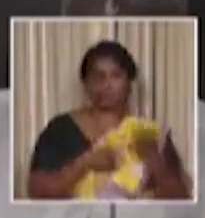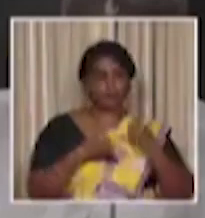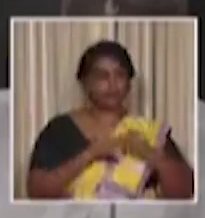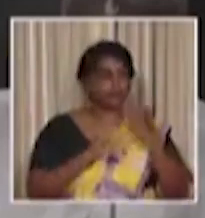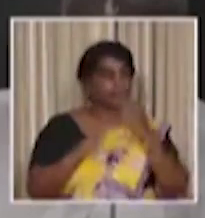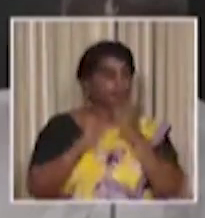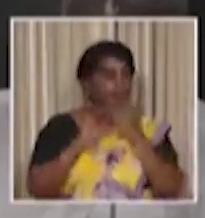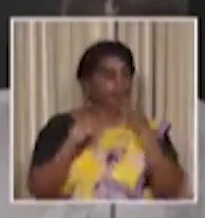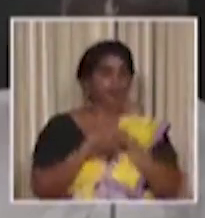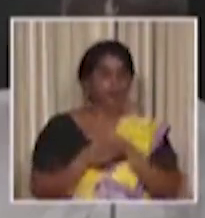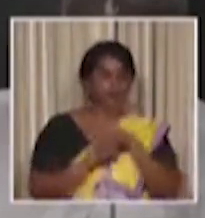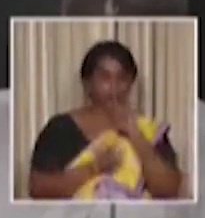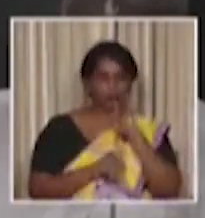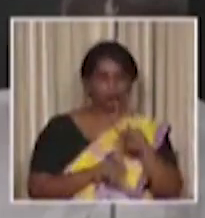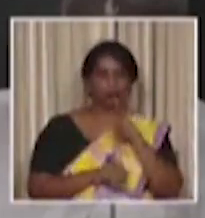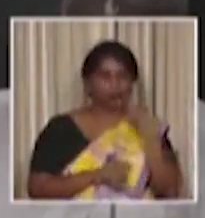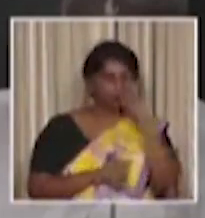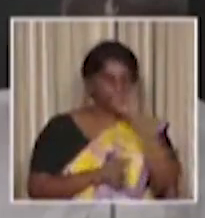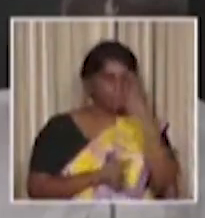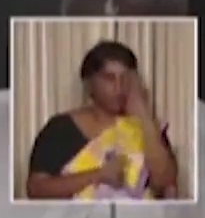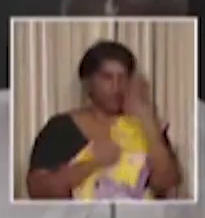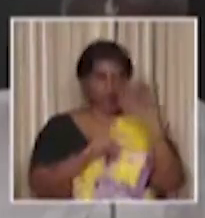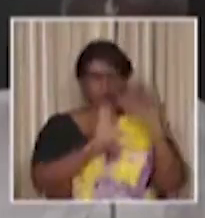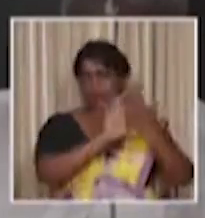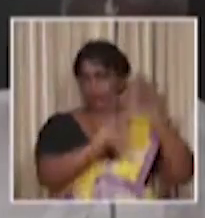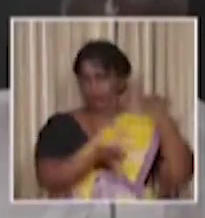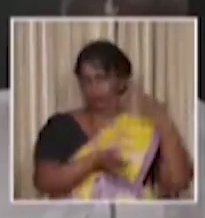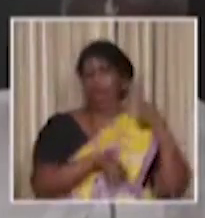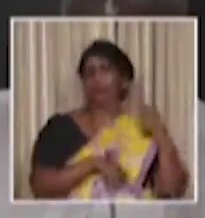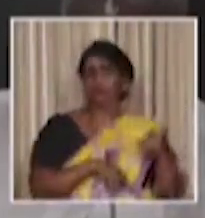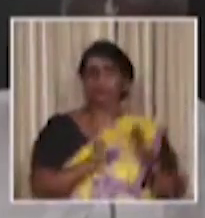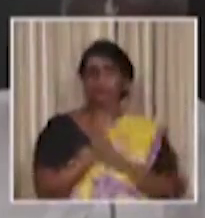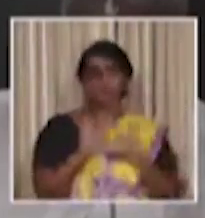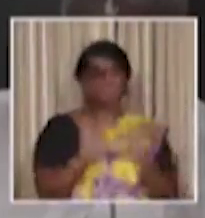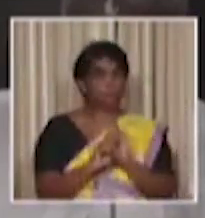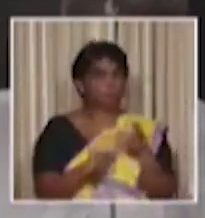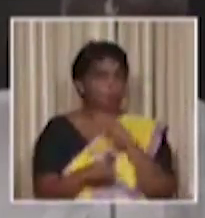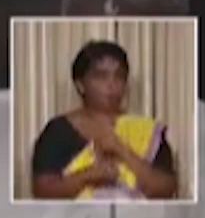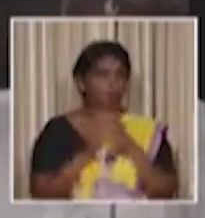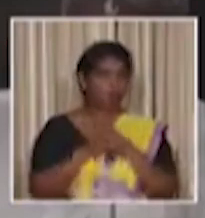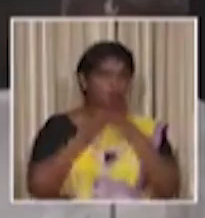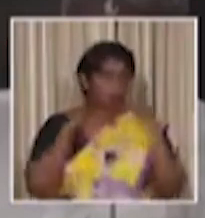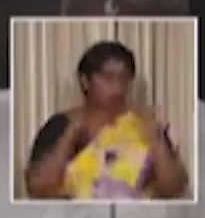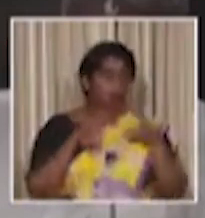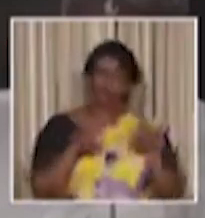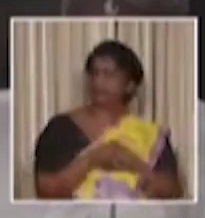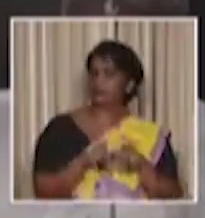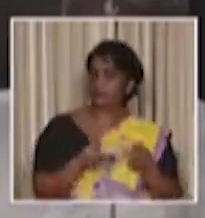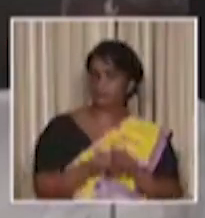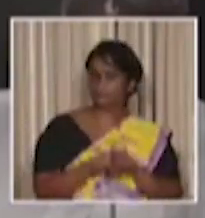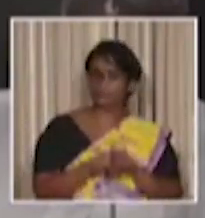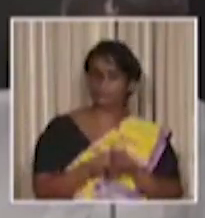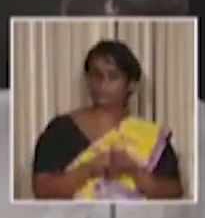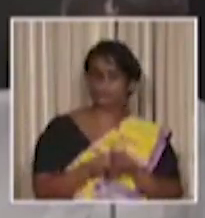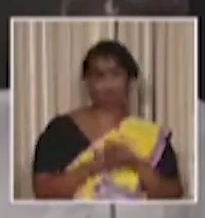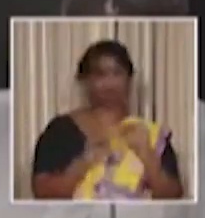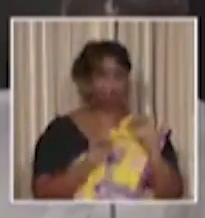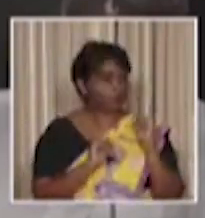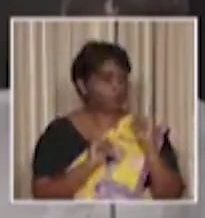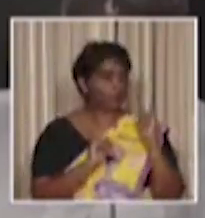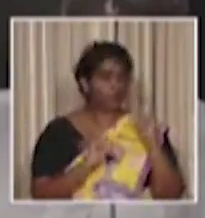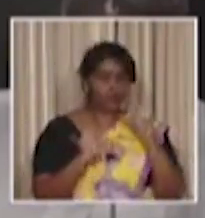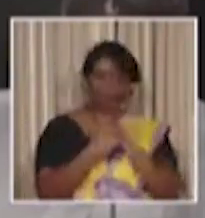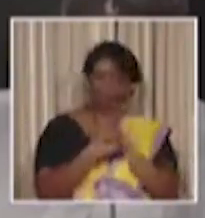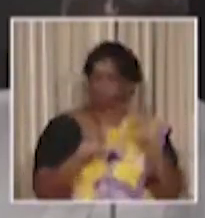පාසල් පද්ධතිය තුල කියනවා නම් ඊට මාස 3-4කට කලින් මාධ්‍ය තුලිනුත් එවැනි විශාල ආකාරයෙන් යම් යම්